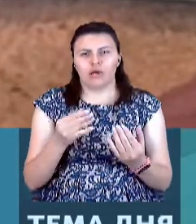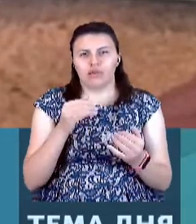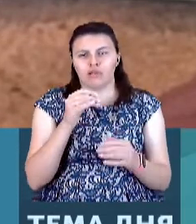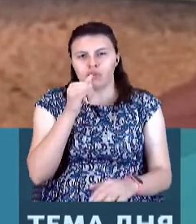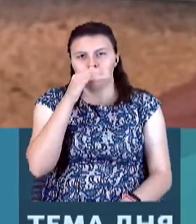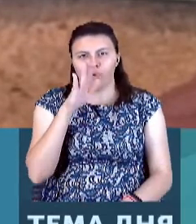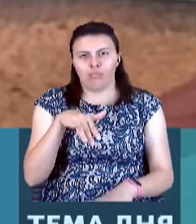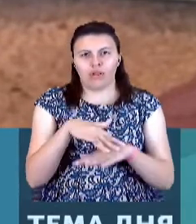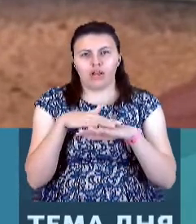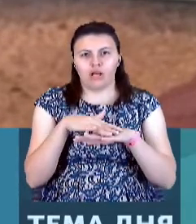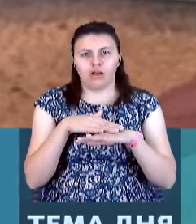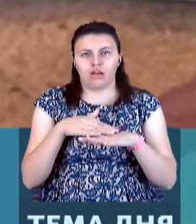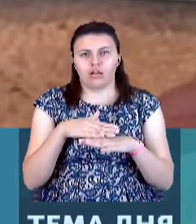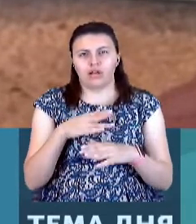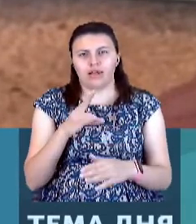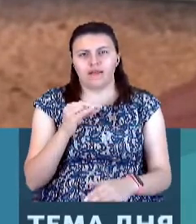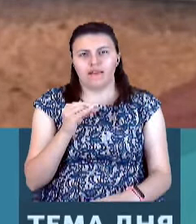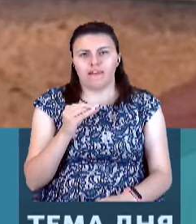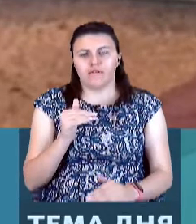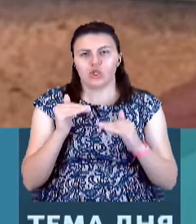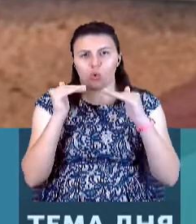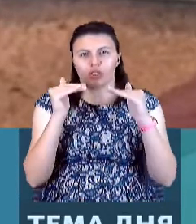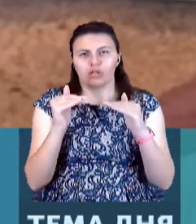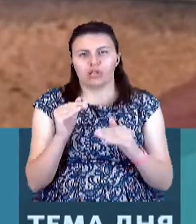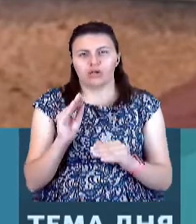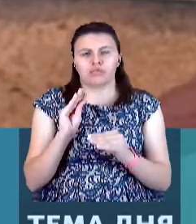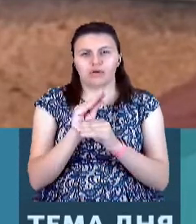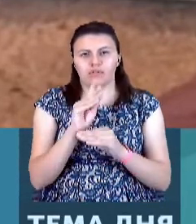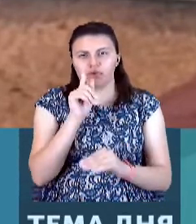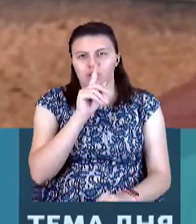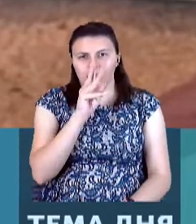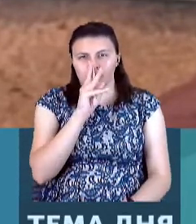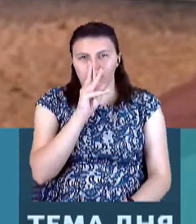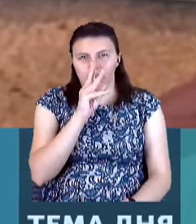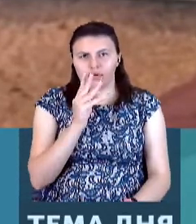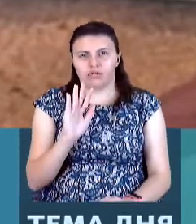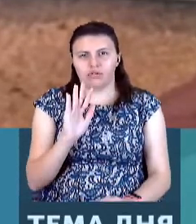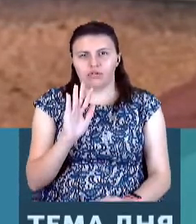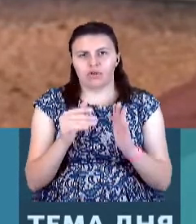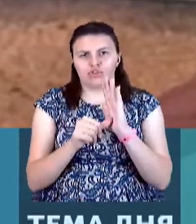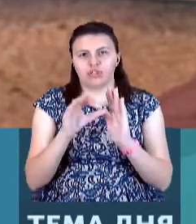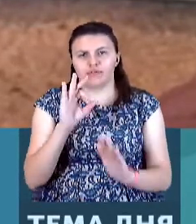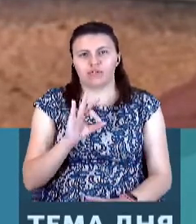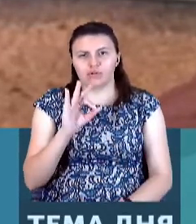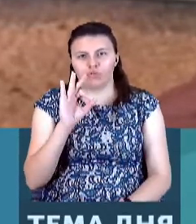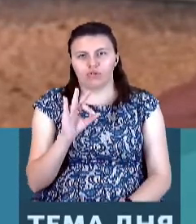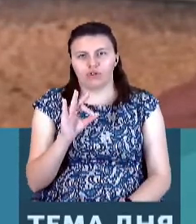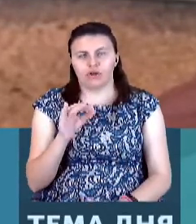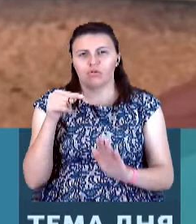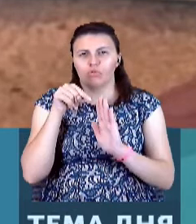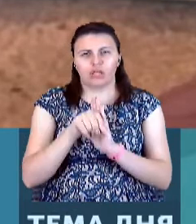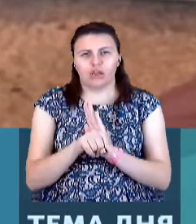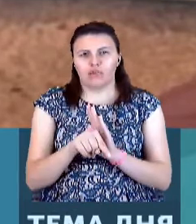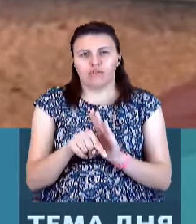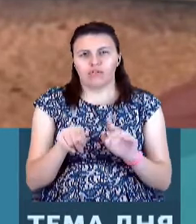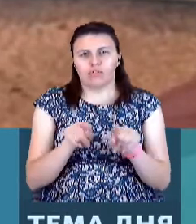населення, вона достатньо є невисокою. І збільшення мінімальної заробітної плати, десь менш ніж на 6%, воно суттєвої погоди, так